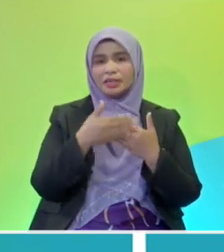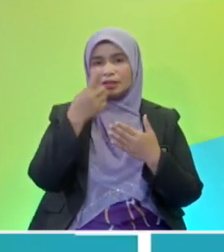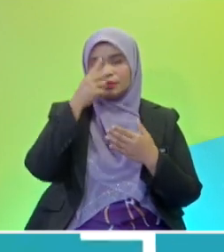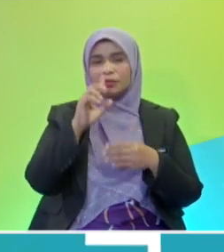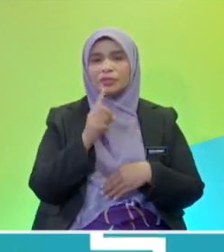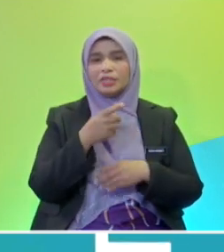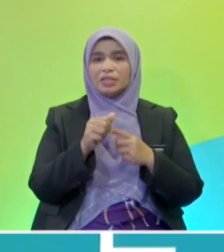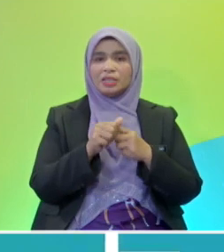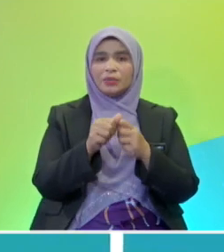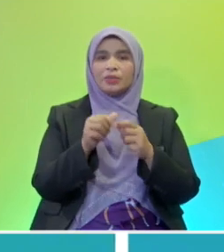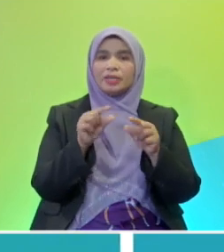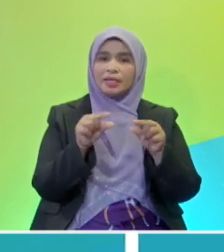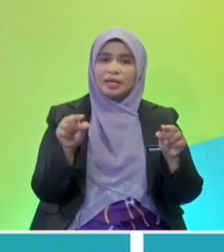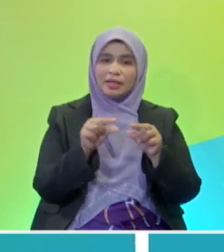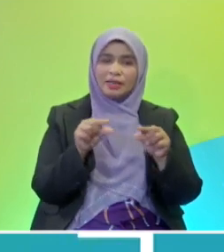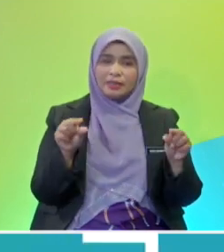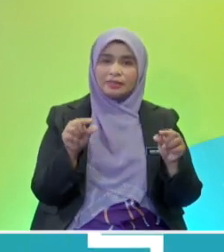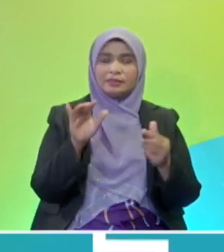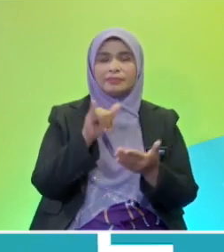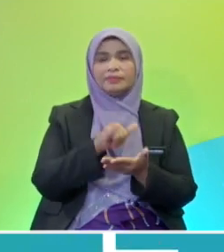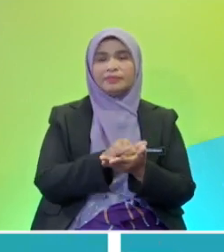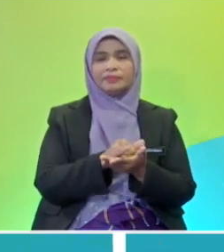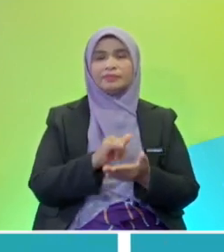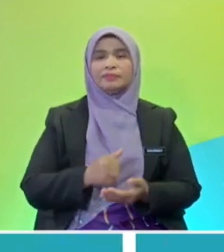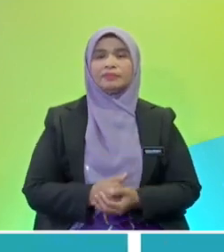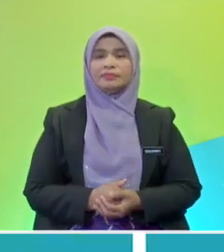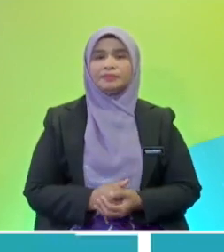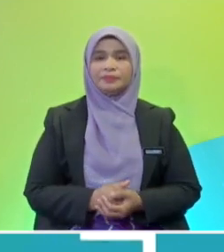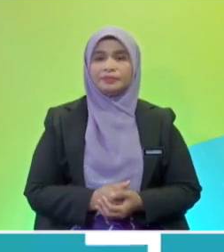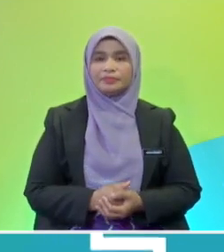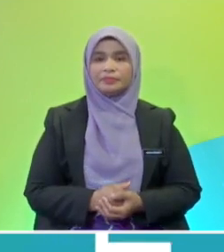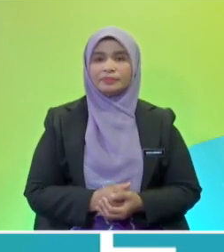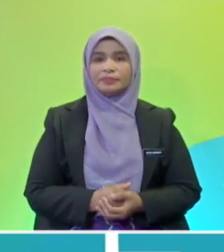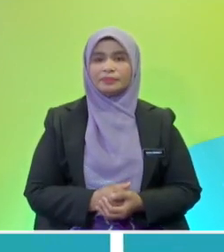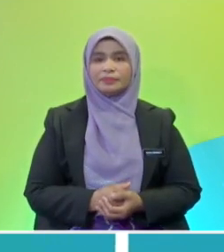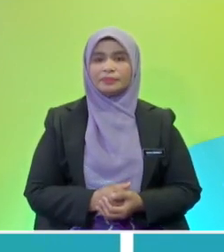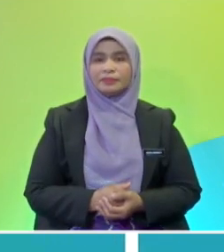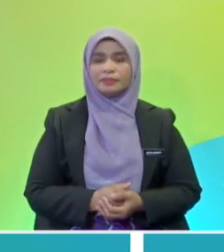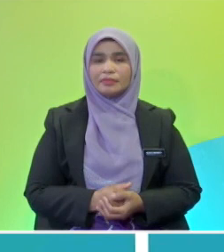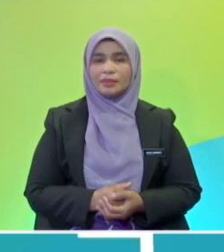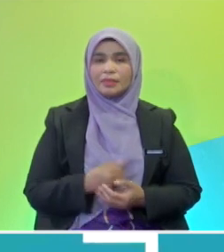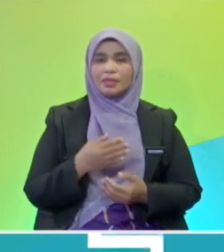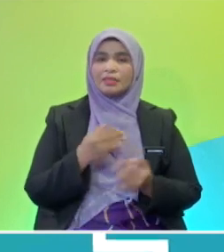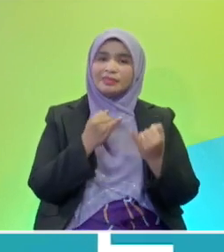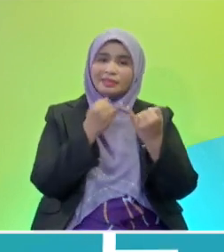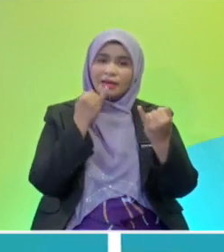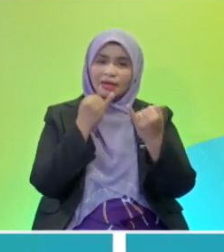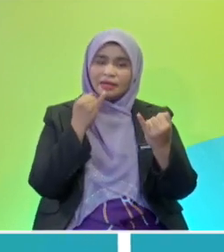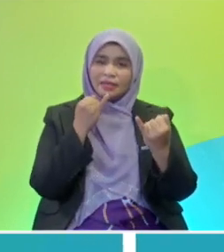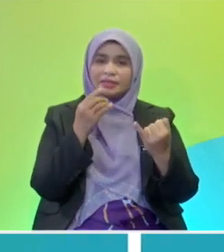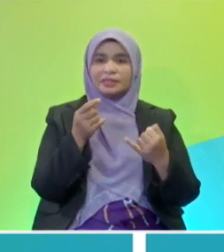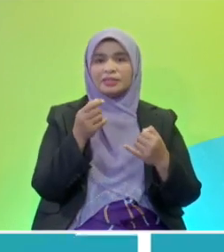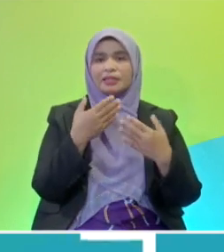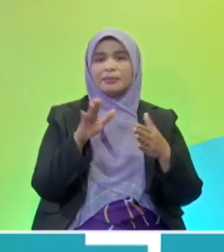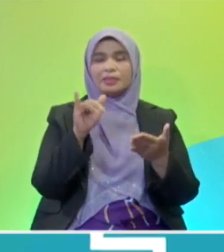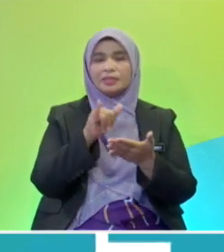lepas dah tarik dah dah ke bawah Cikgu lepas tu dari bawah dari bawah naik balik Mira jarakkan sedikit selepas